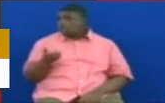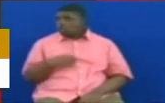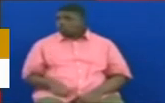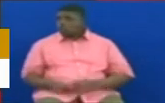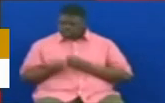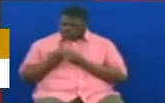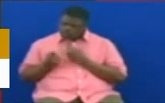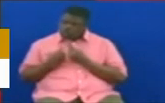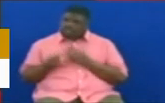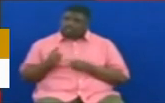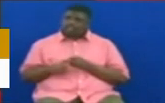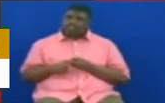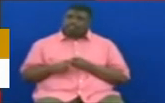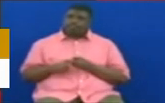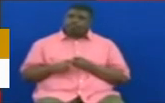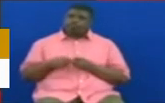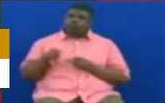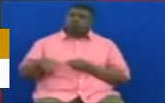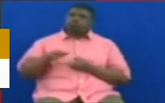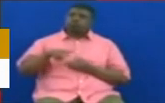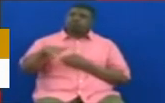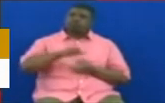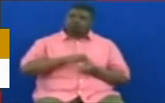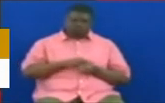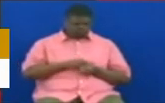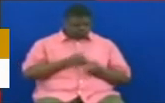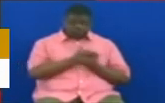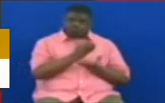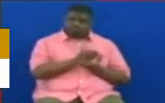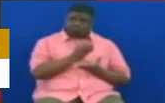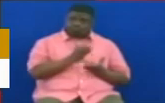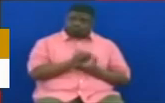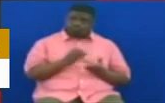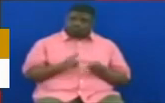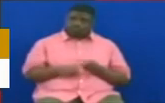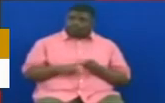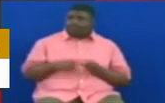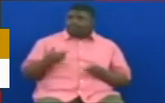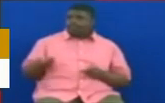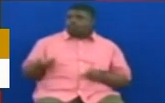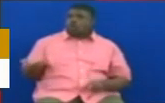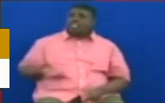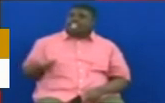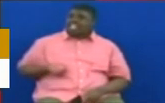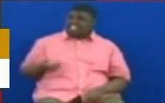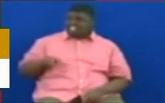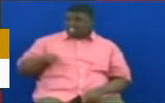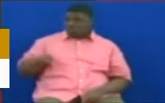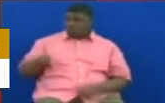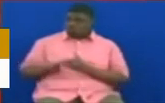kinaongelea fisheries access by foreign fishing vessels. Foreign maana yake nini? Ni wale walio watu wa